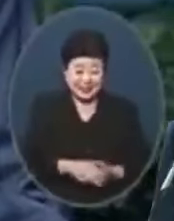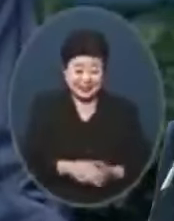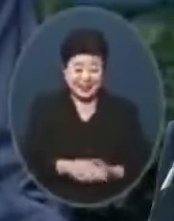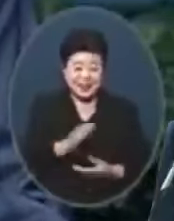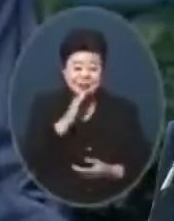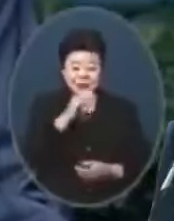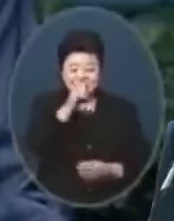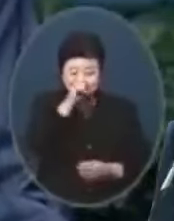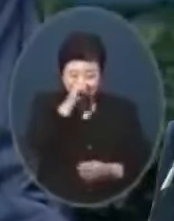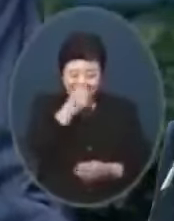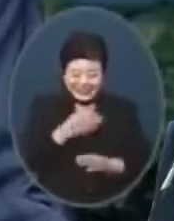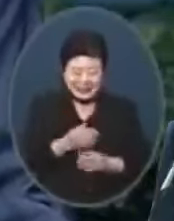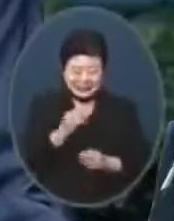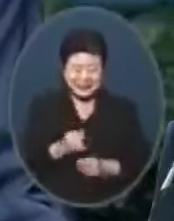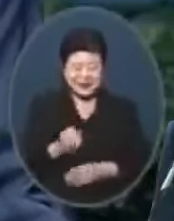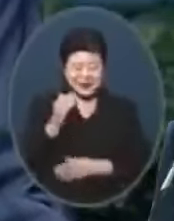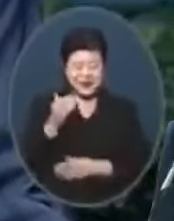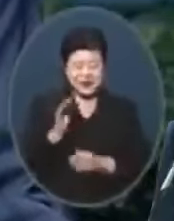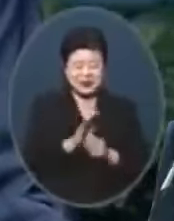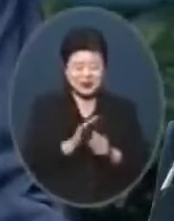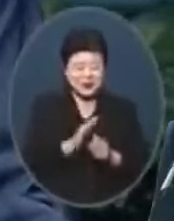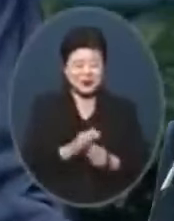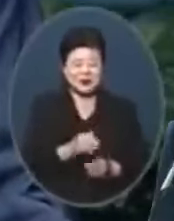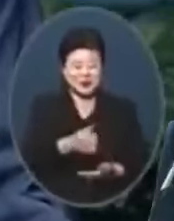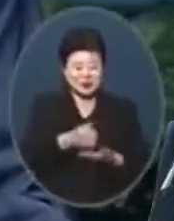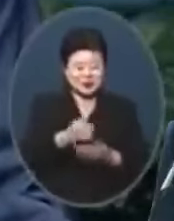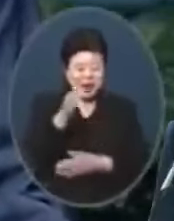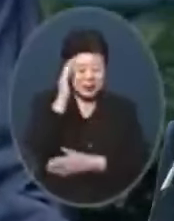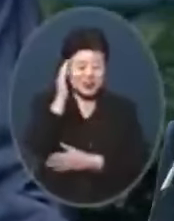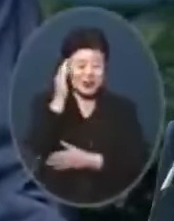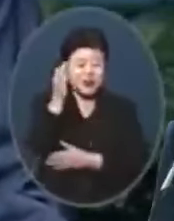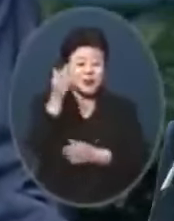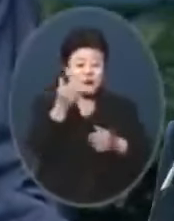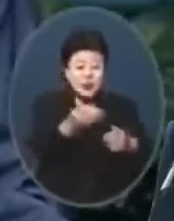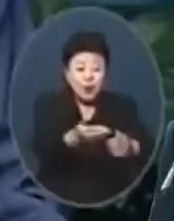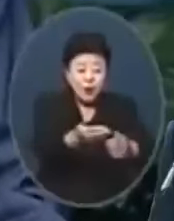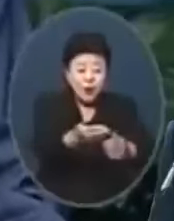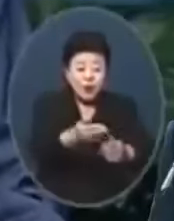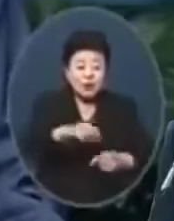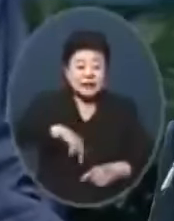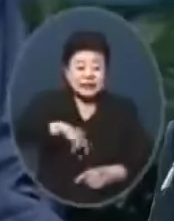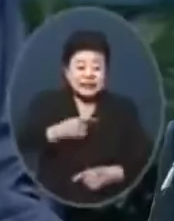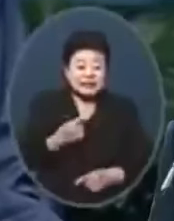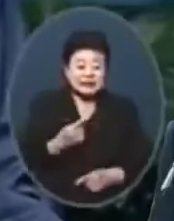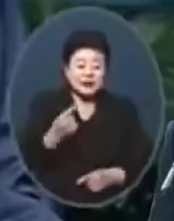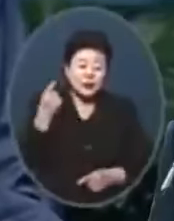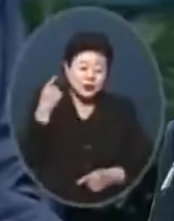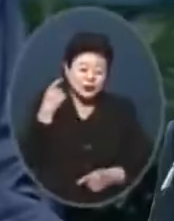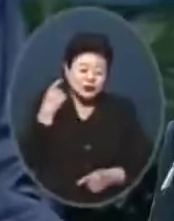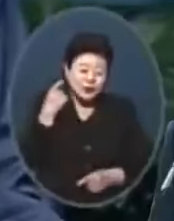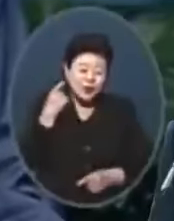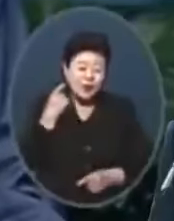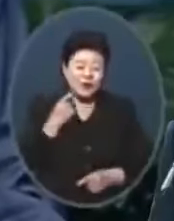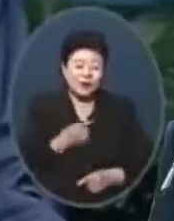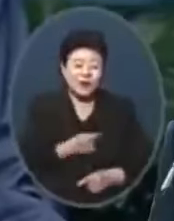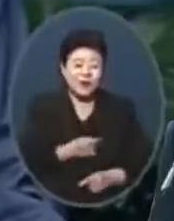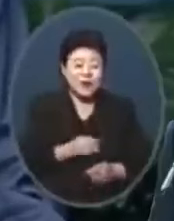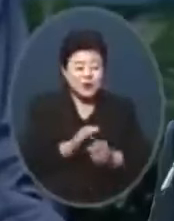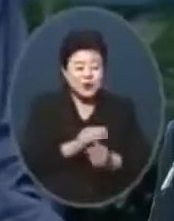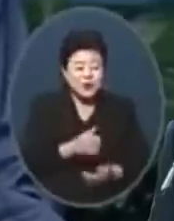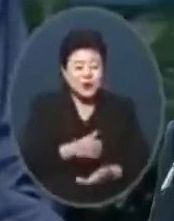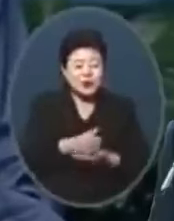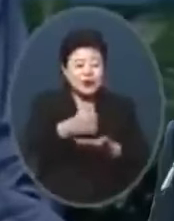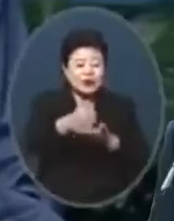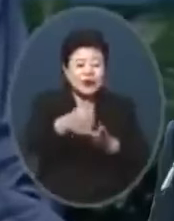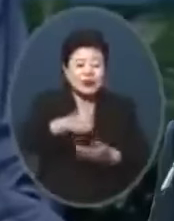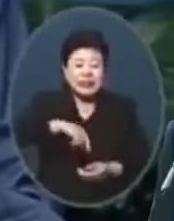얼마나 좋습니까? 남에게 위로와 격려의 말을 해주면 그 사람도 위로와 격려의 말을 듣고 있을 뿐